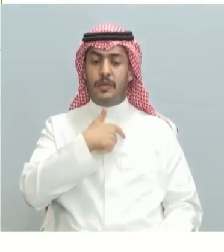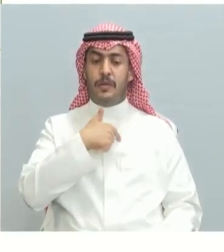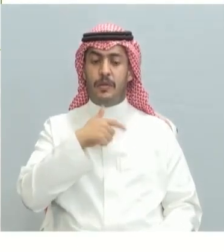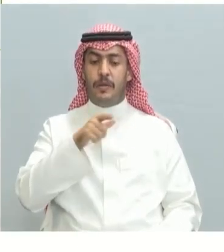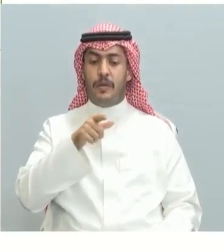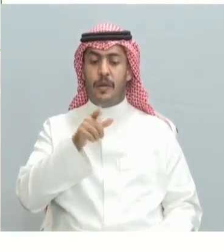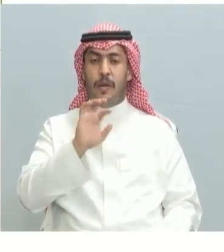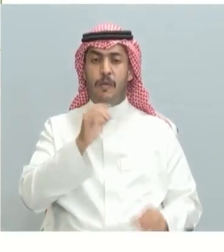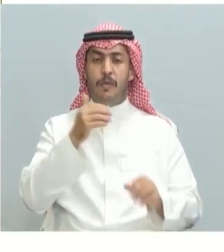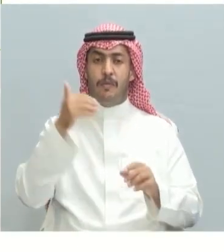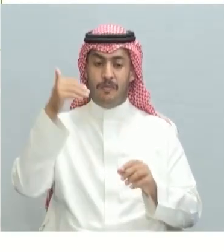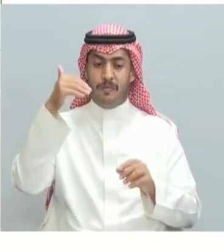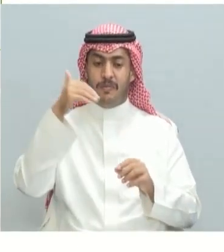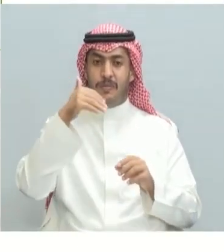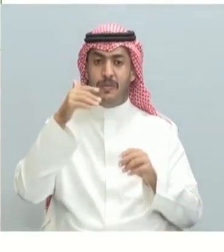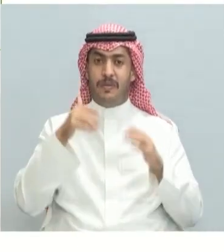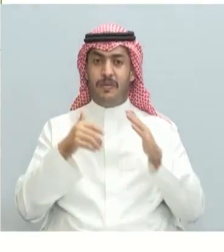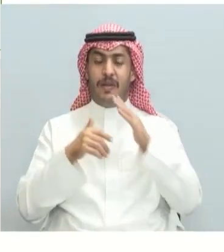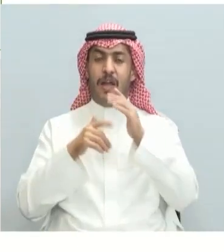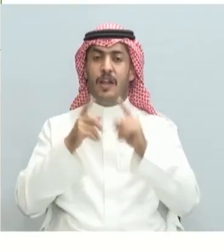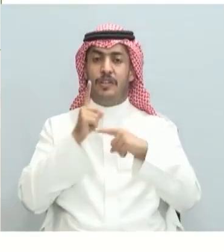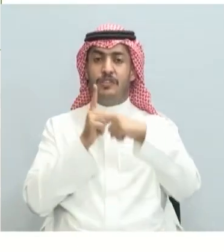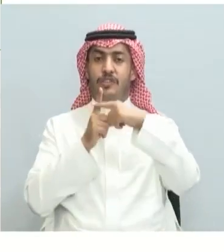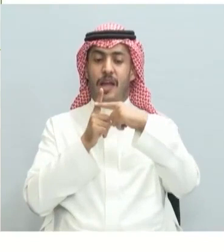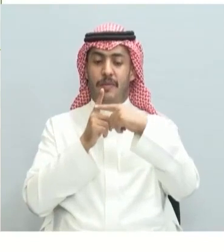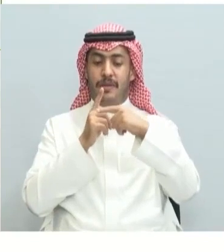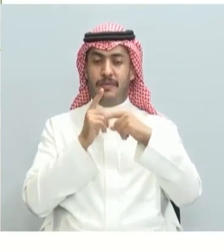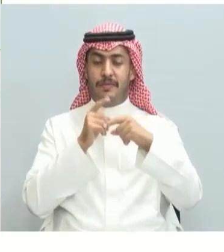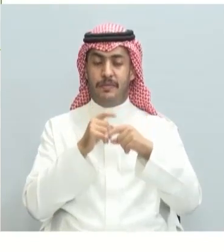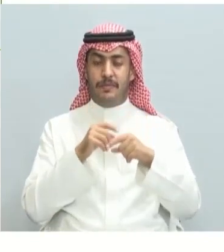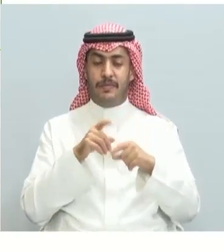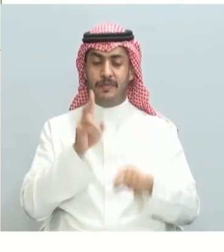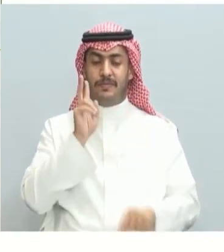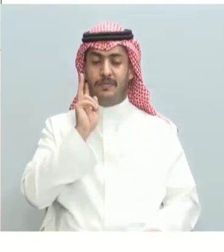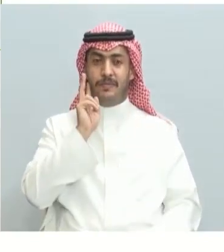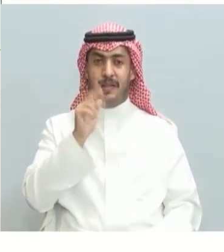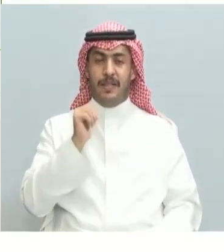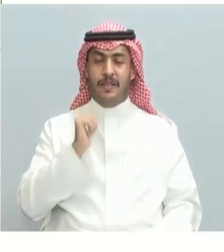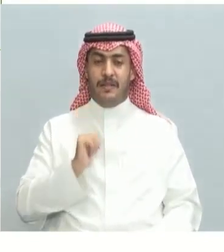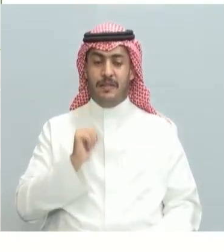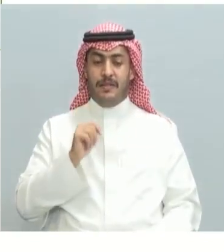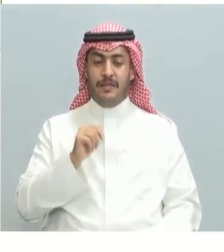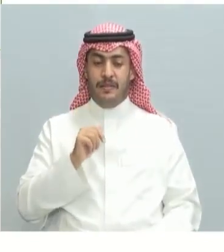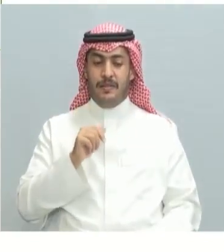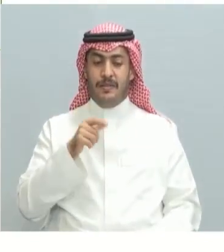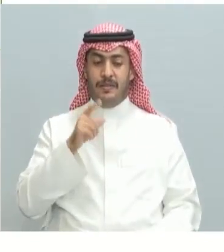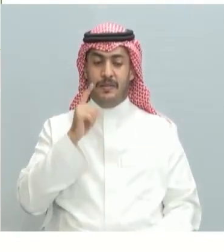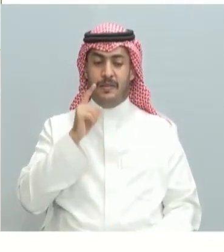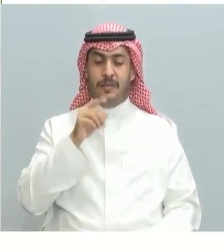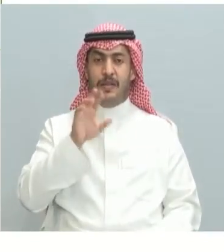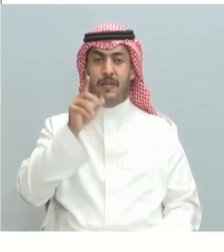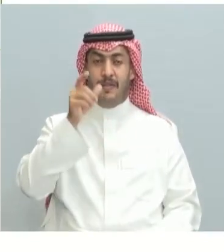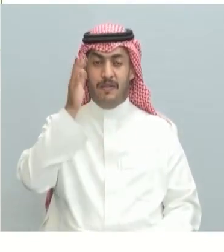منحدر ايجابي وهنا لدي الرسم نلاحظ هنا اعزائي الطلاب في الجانب الافقي